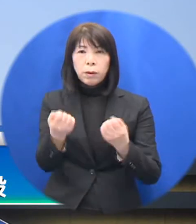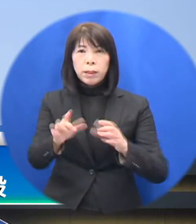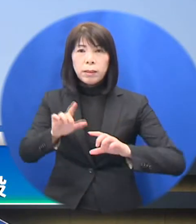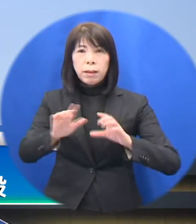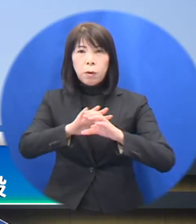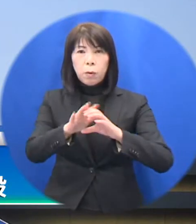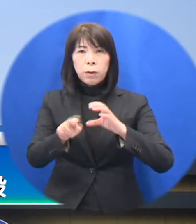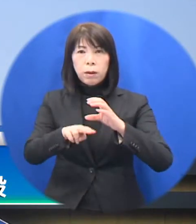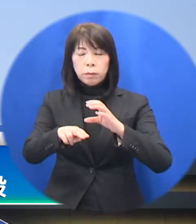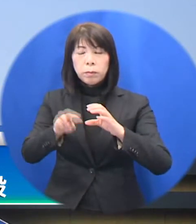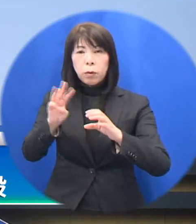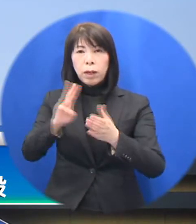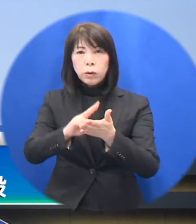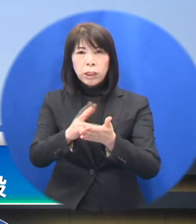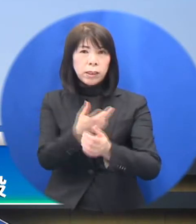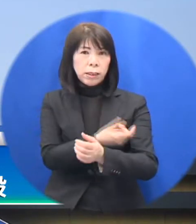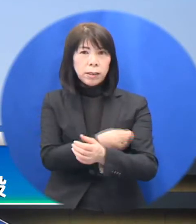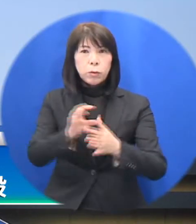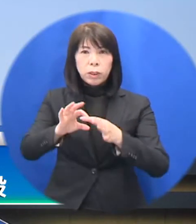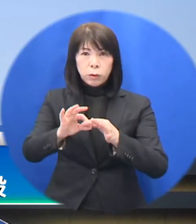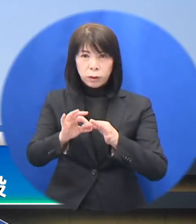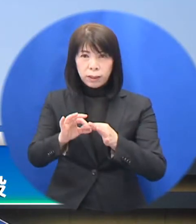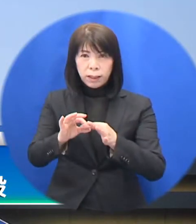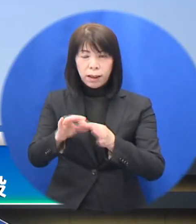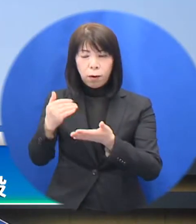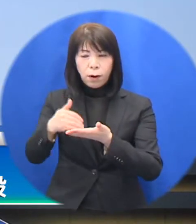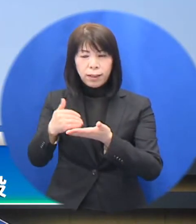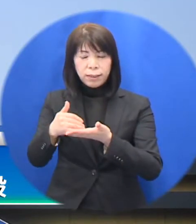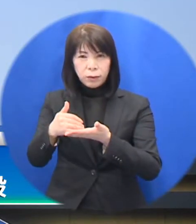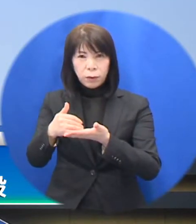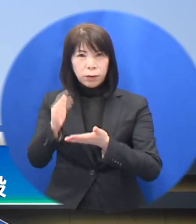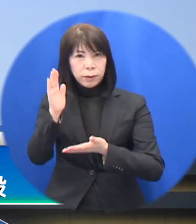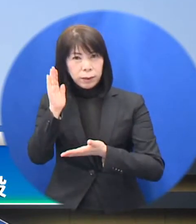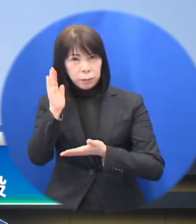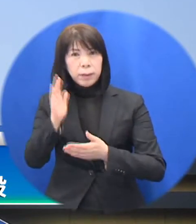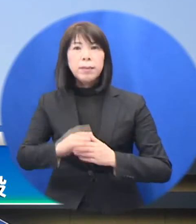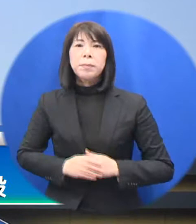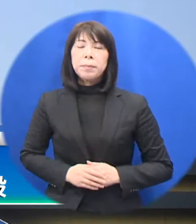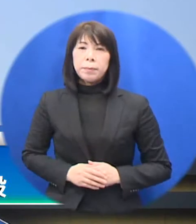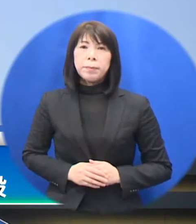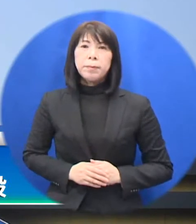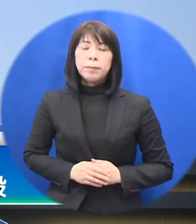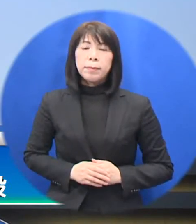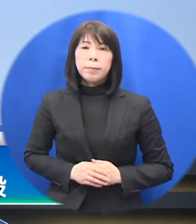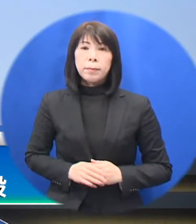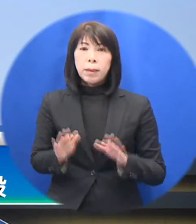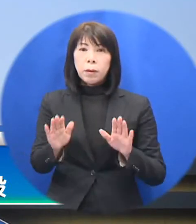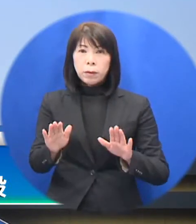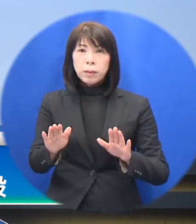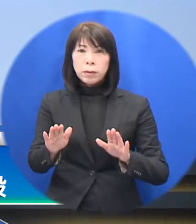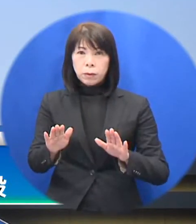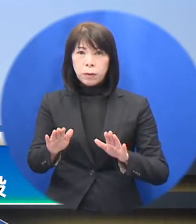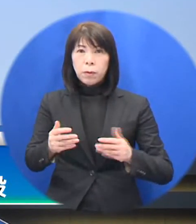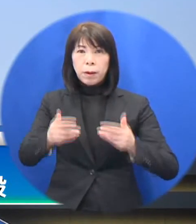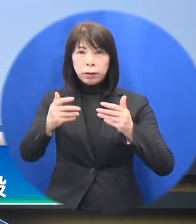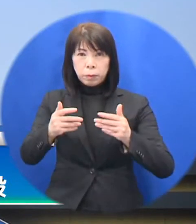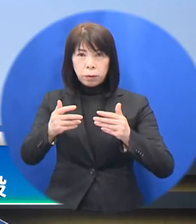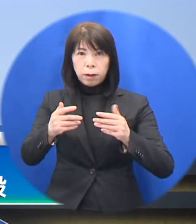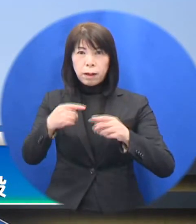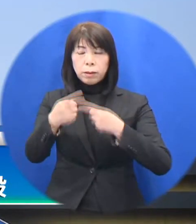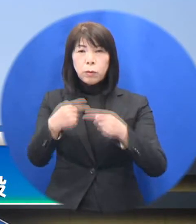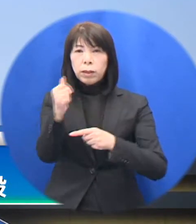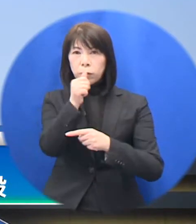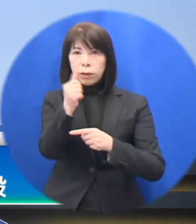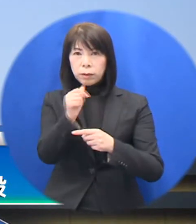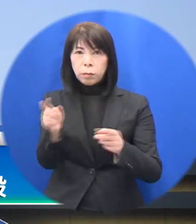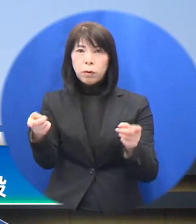イルスワクチン接種などについてお話を伺ってまいります。また本日の番組は同時手話